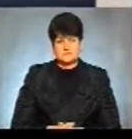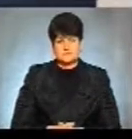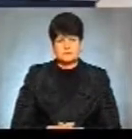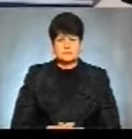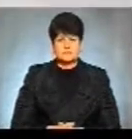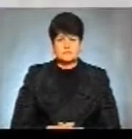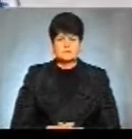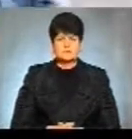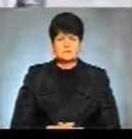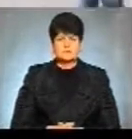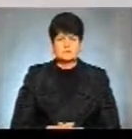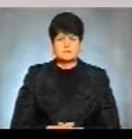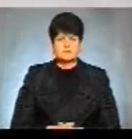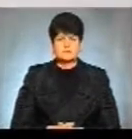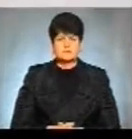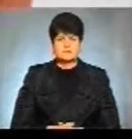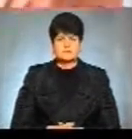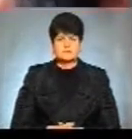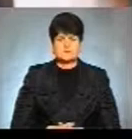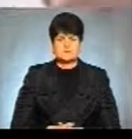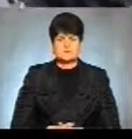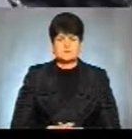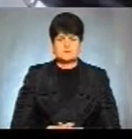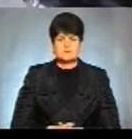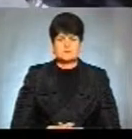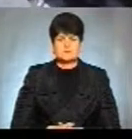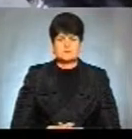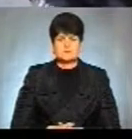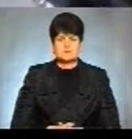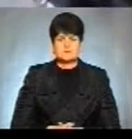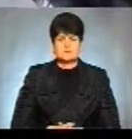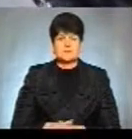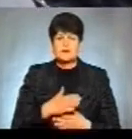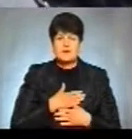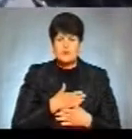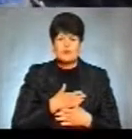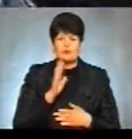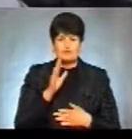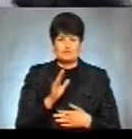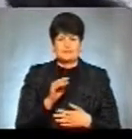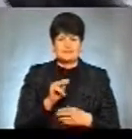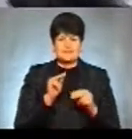Христин. Думаю, ви там вражені, все добре, все нормально. Я тебе люблю, будь чим.